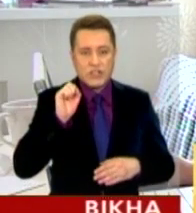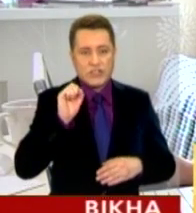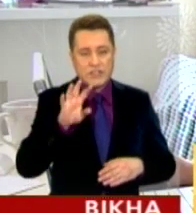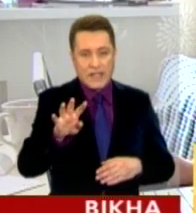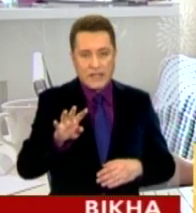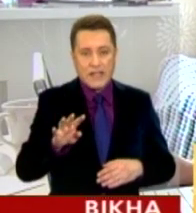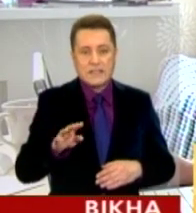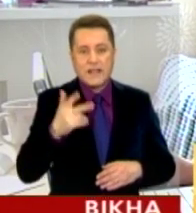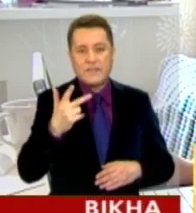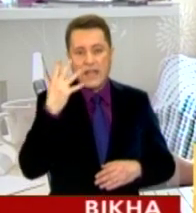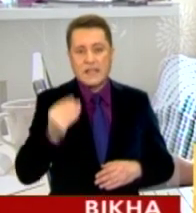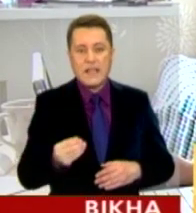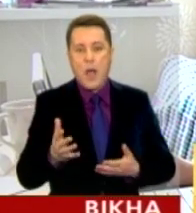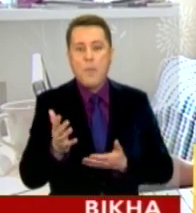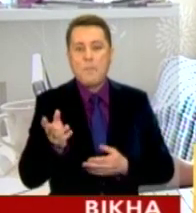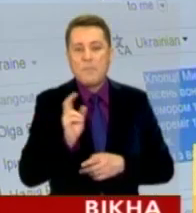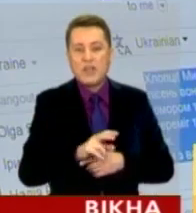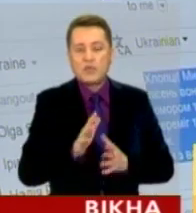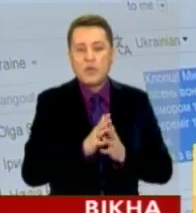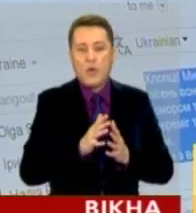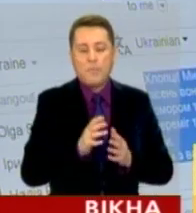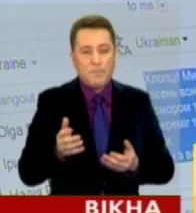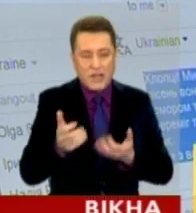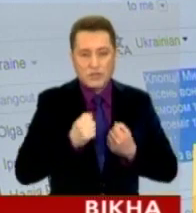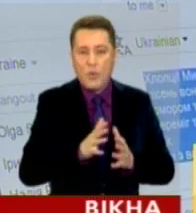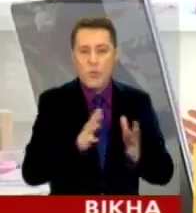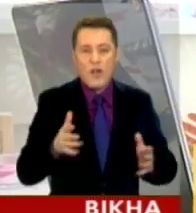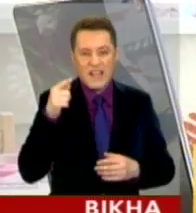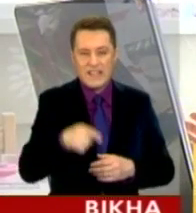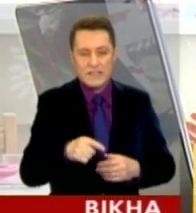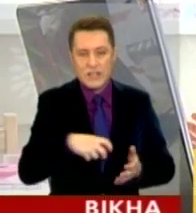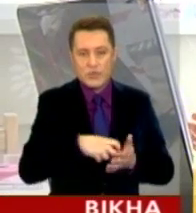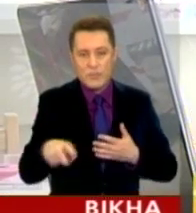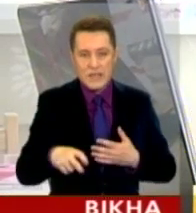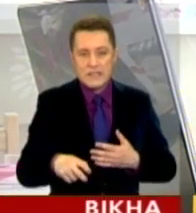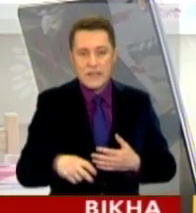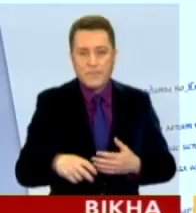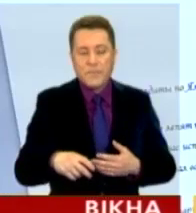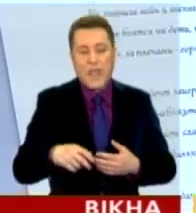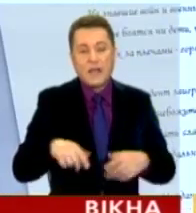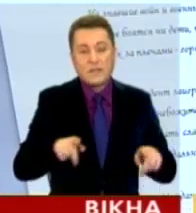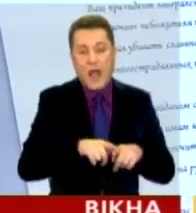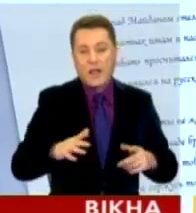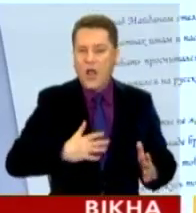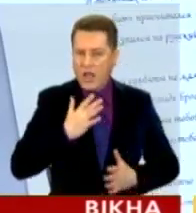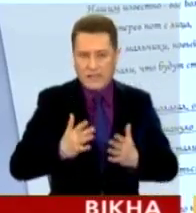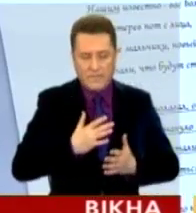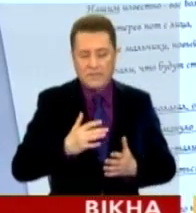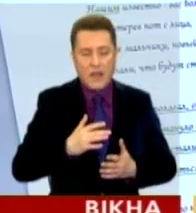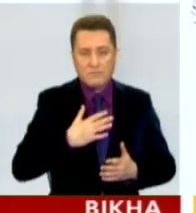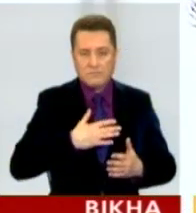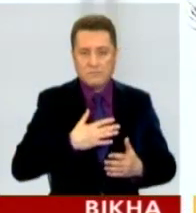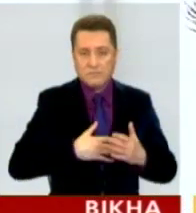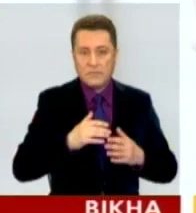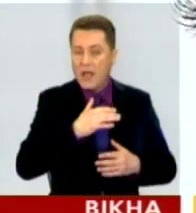ukrainearmy2014@gmail.com буквально за 3 дні прийшло більше 1000 писем. Що так активно відгукнуться, організаторка й не сподівалася. Електронну пошту